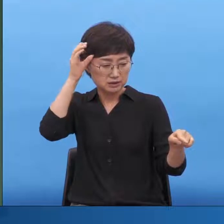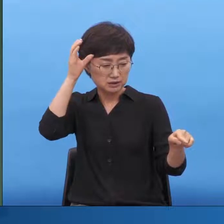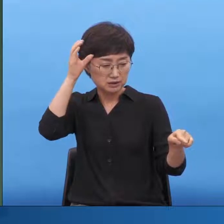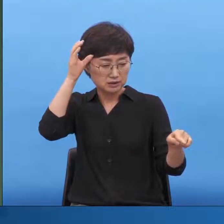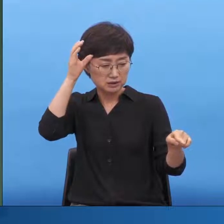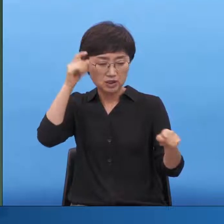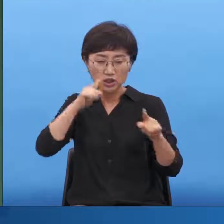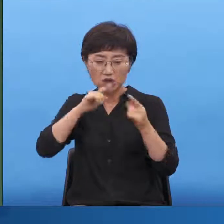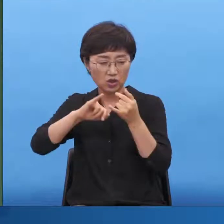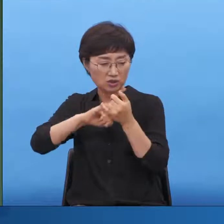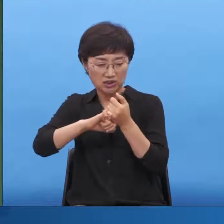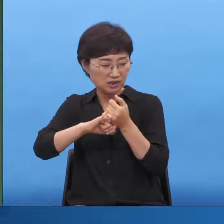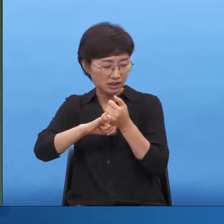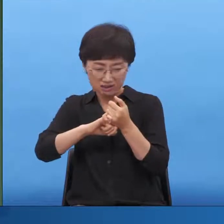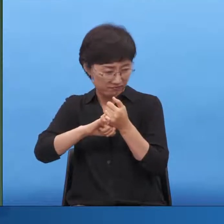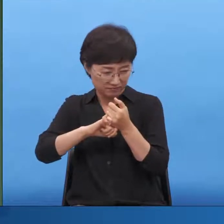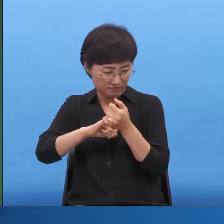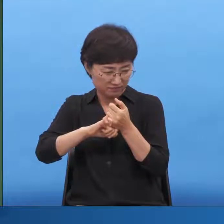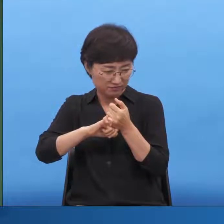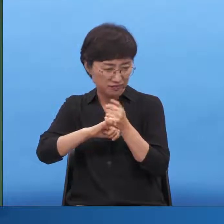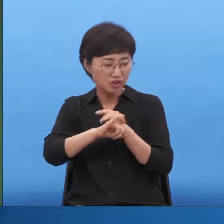했어요.